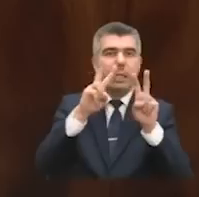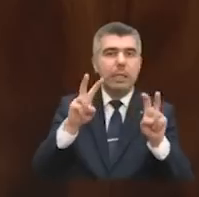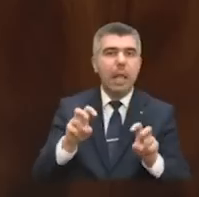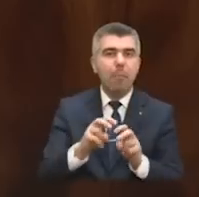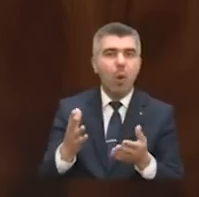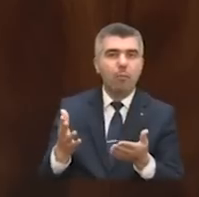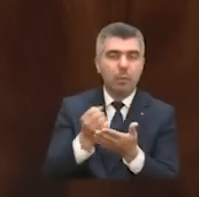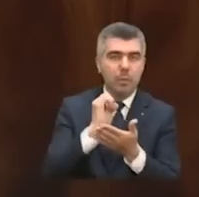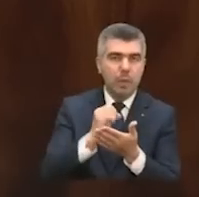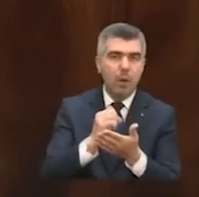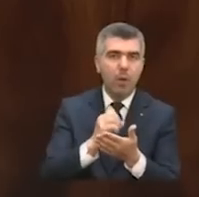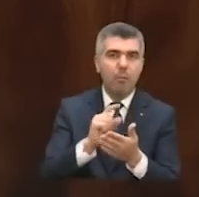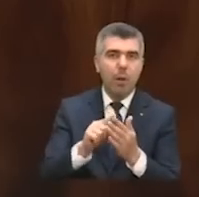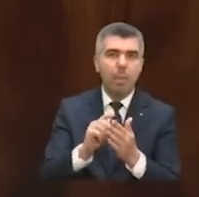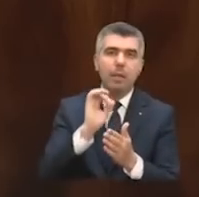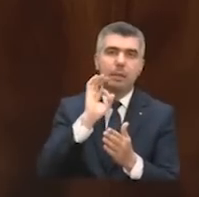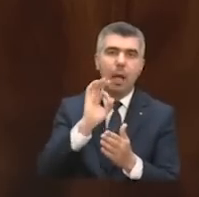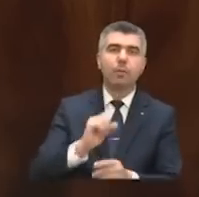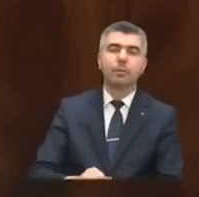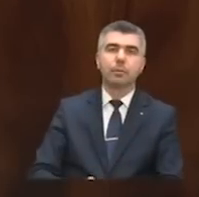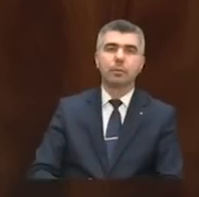هو بروفيسيونيل. إلا زدنا